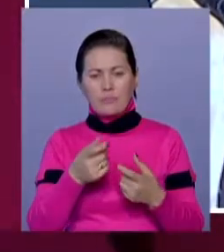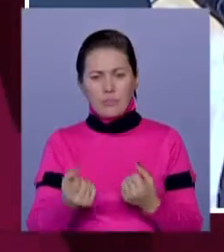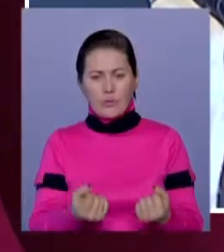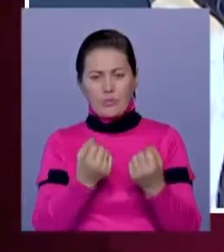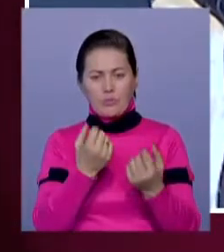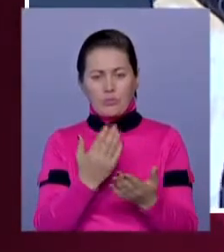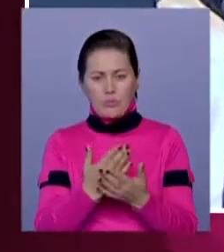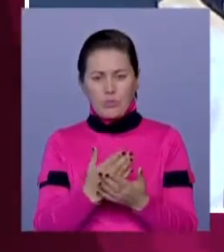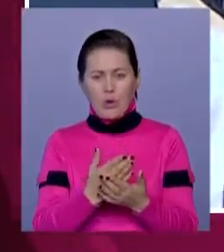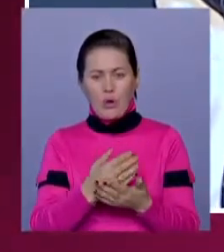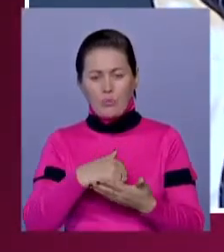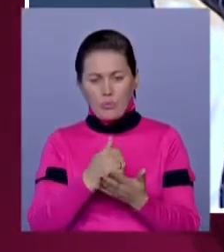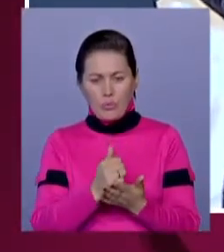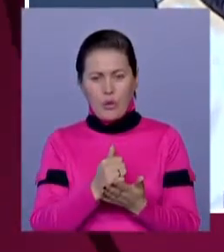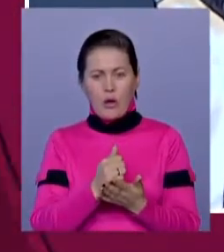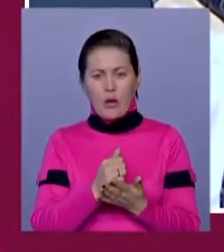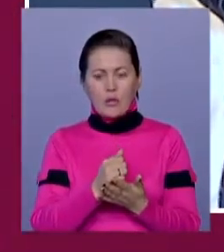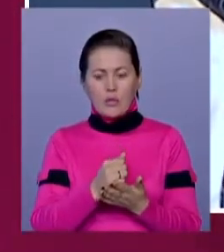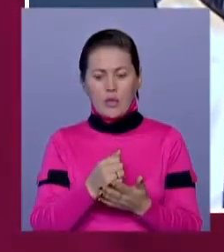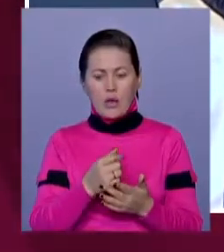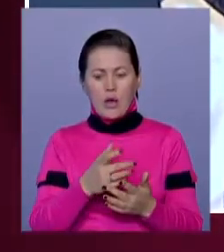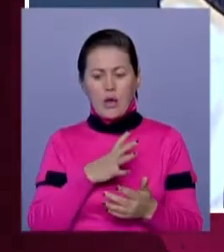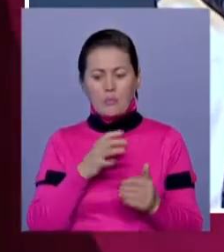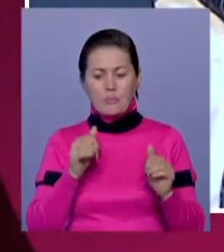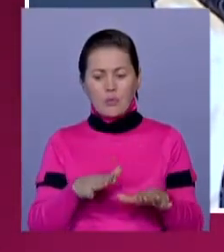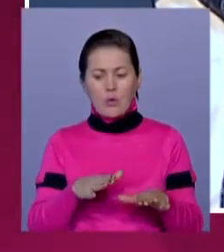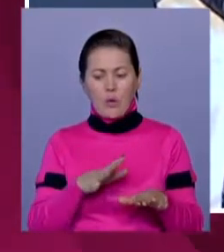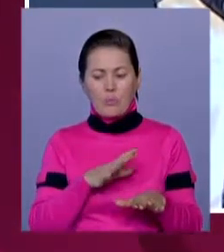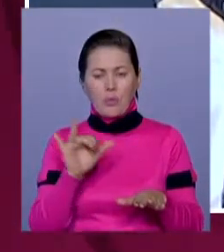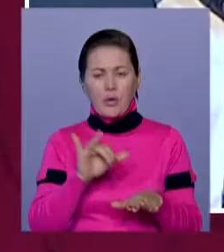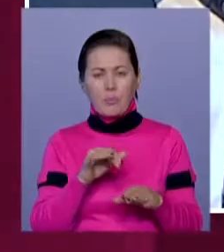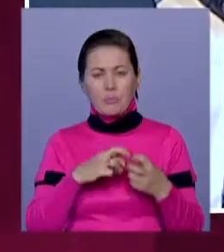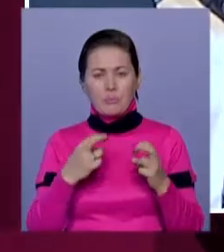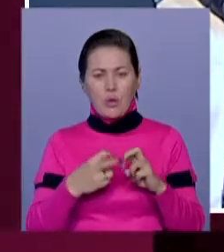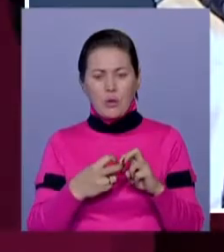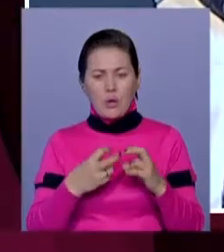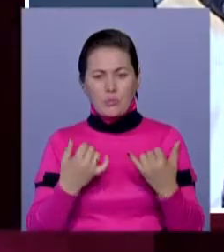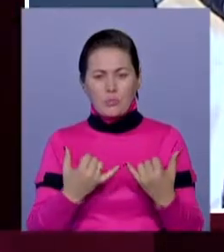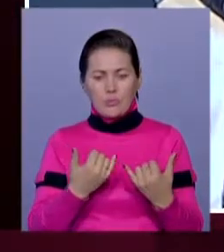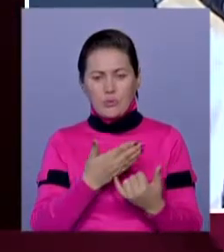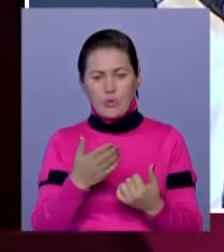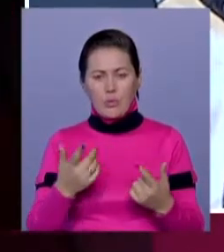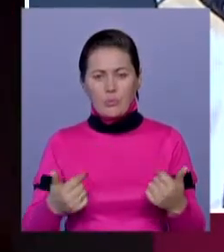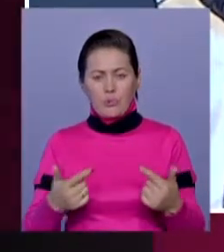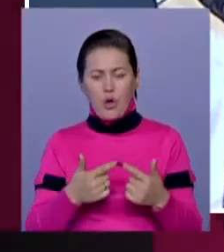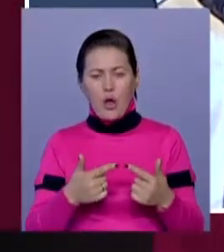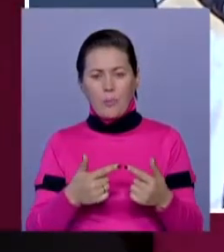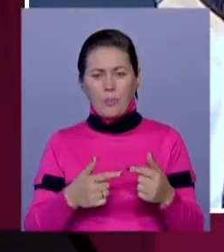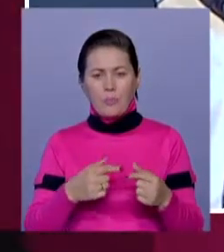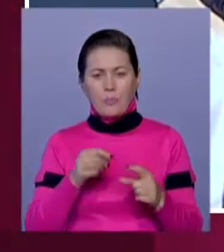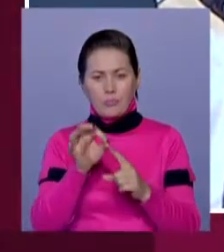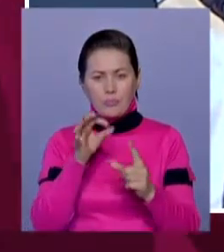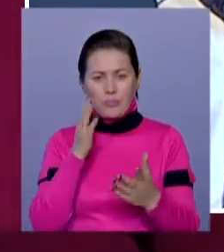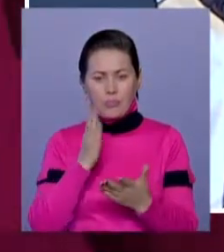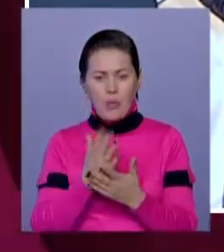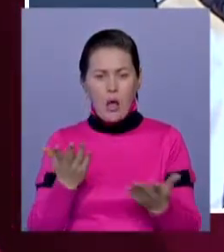үкіметтің бақылдауымен қаулы шықты. Енді оның мәселен, бұл ұйымның құрылуының басты мақсаты